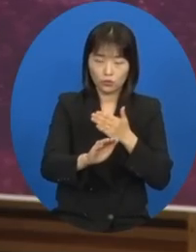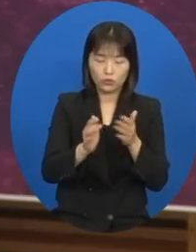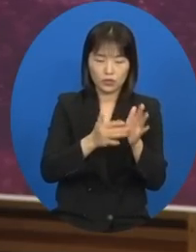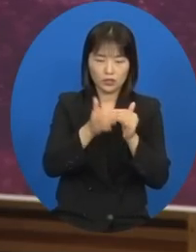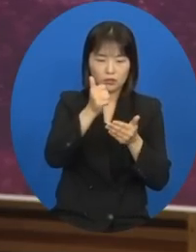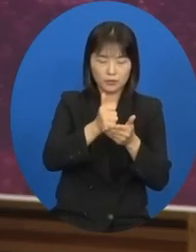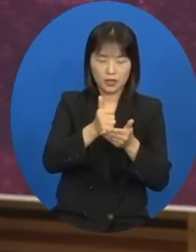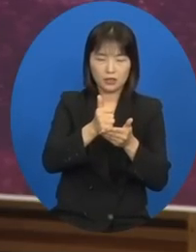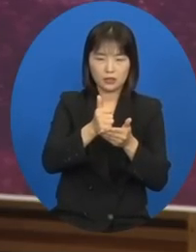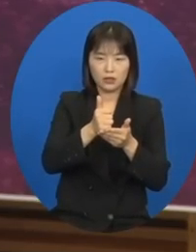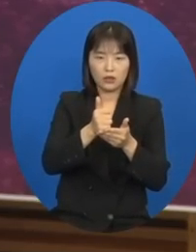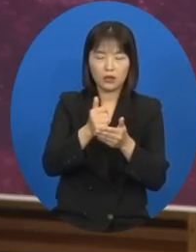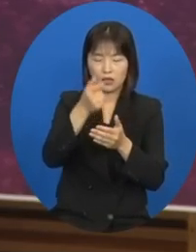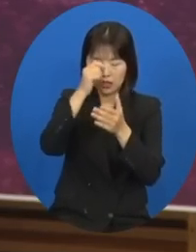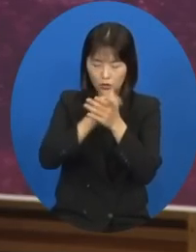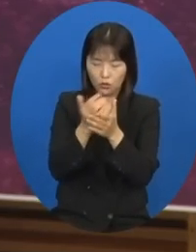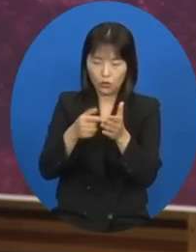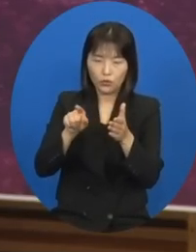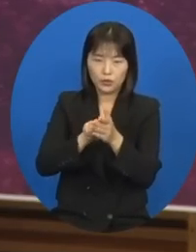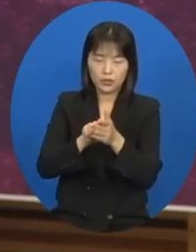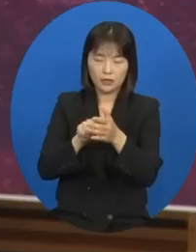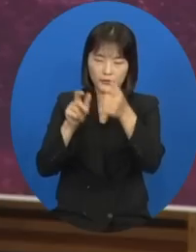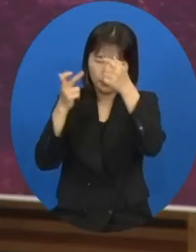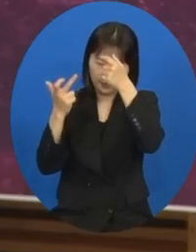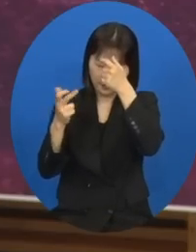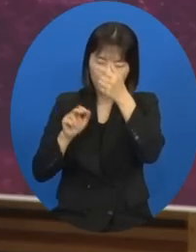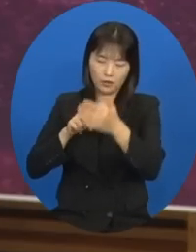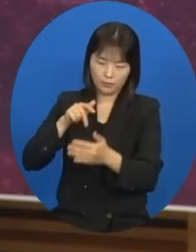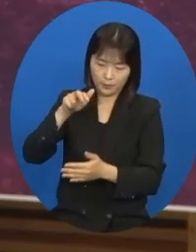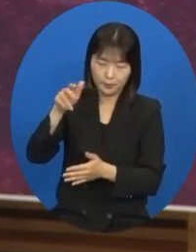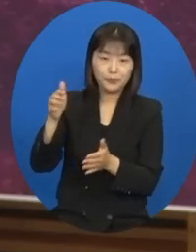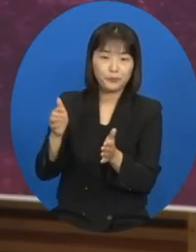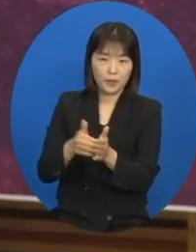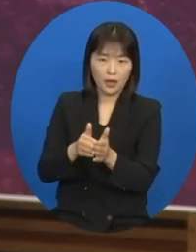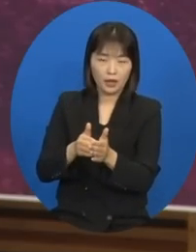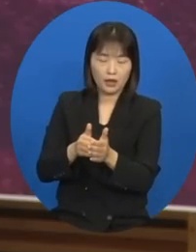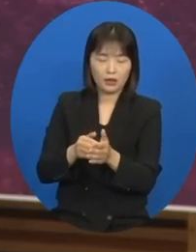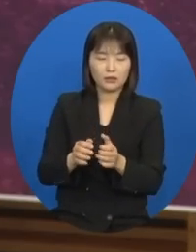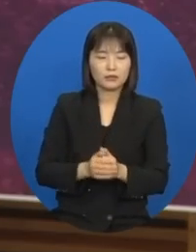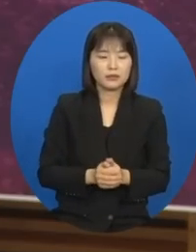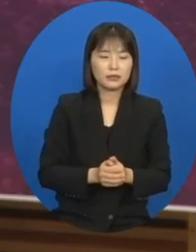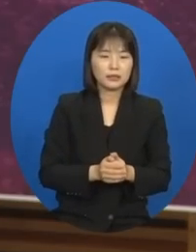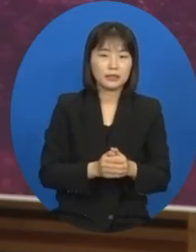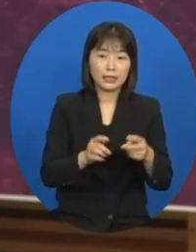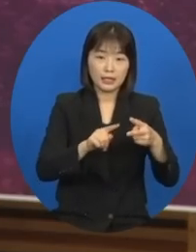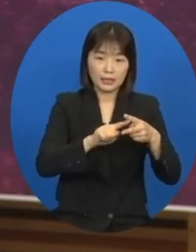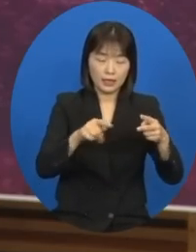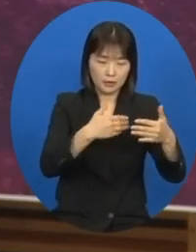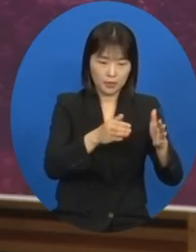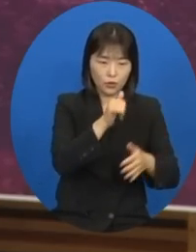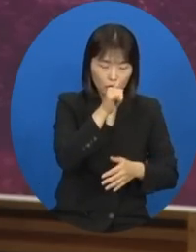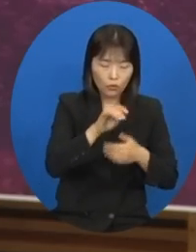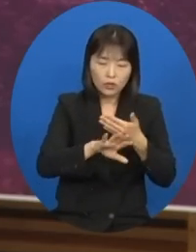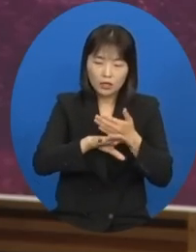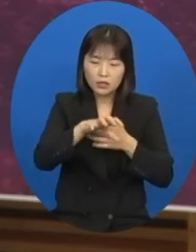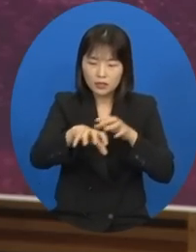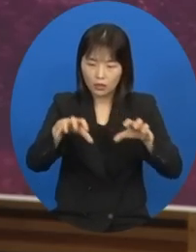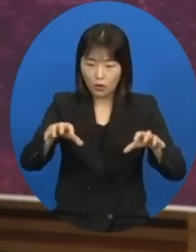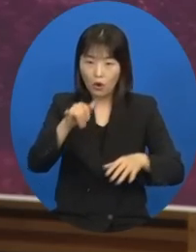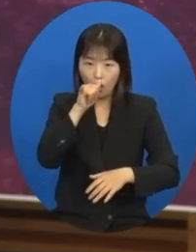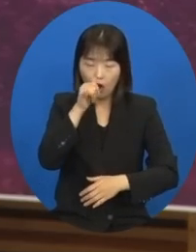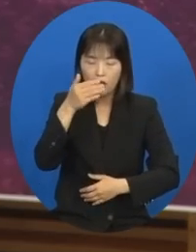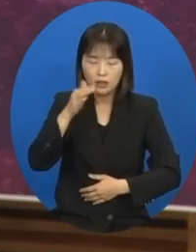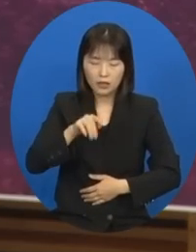기도하러 겟세마네 동산에 올라가셨어요 다락방도 있고 다른 장소들도 참 많이 있는데 그곳에서